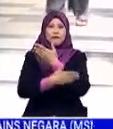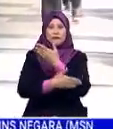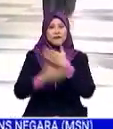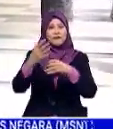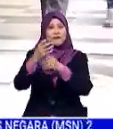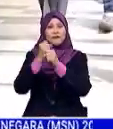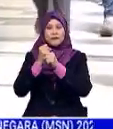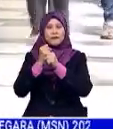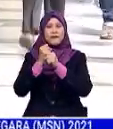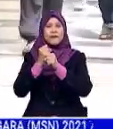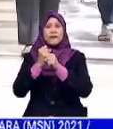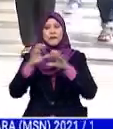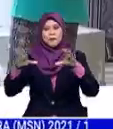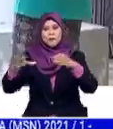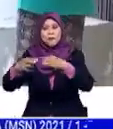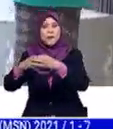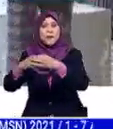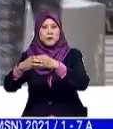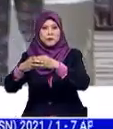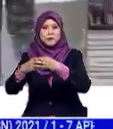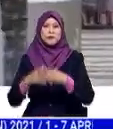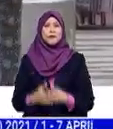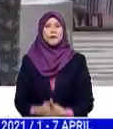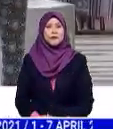mencapai keimunan kelompok.